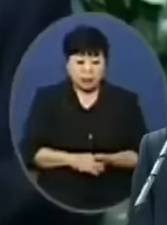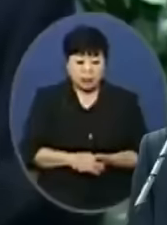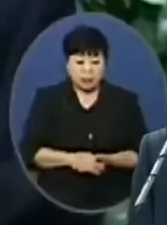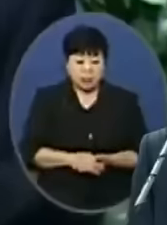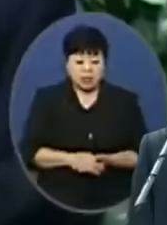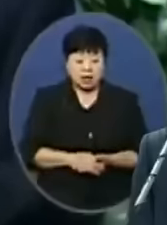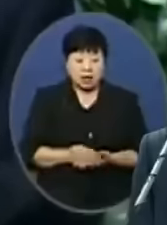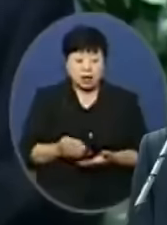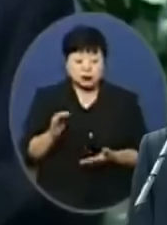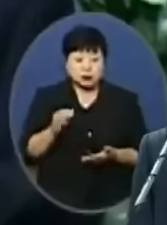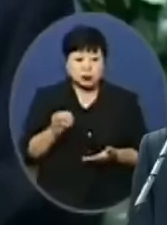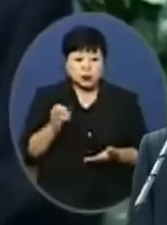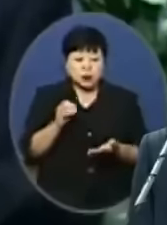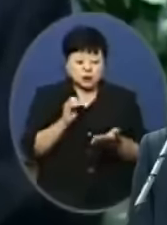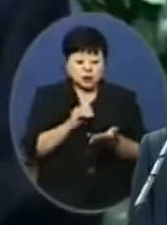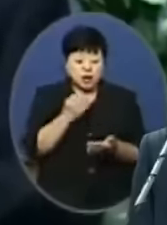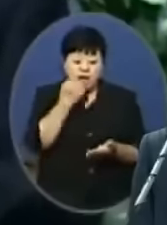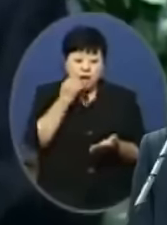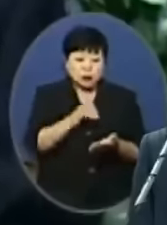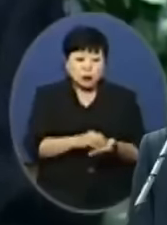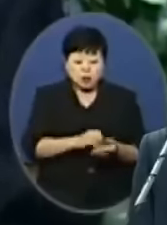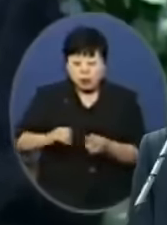손에 있는 돌을 던져놓고